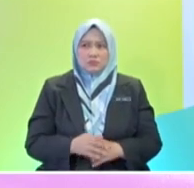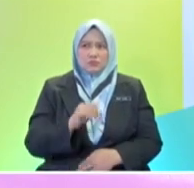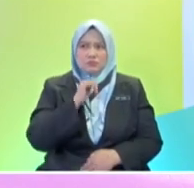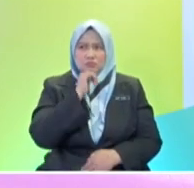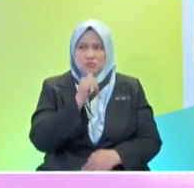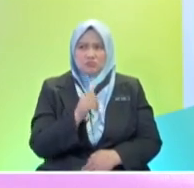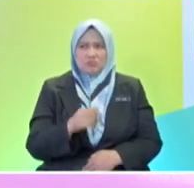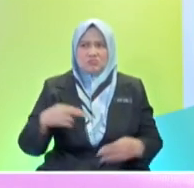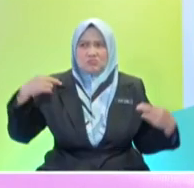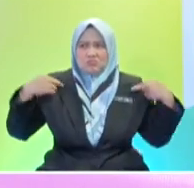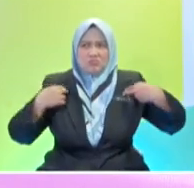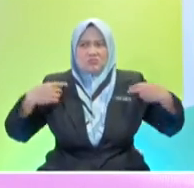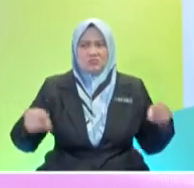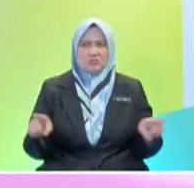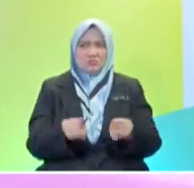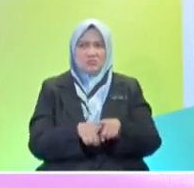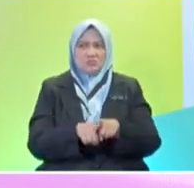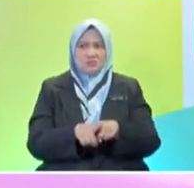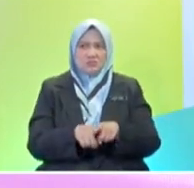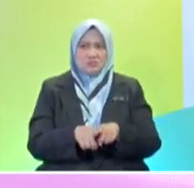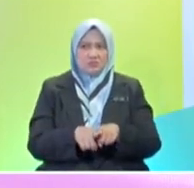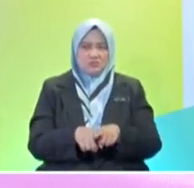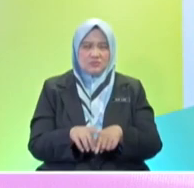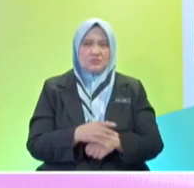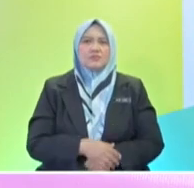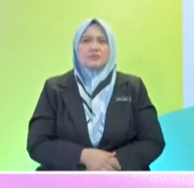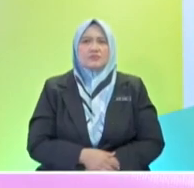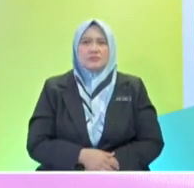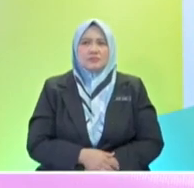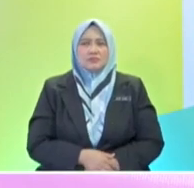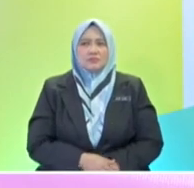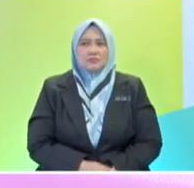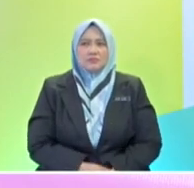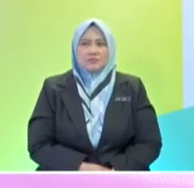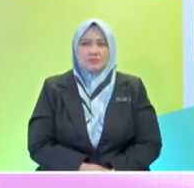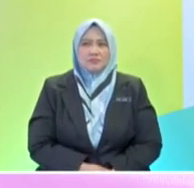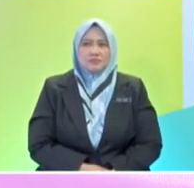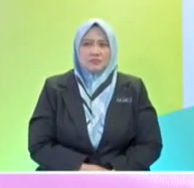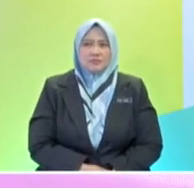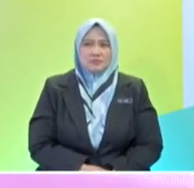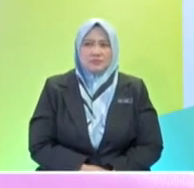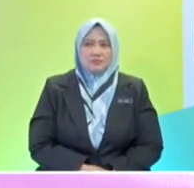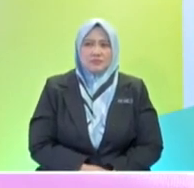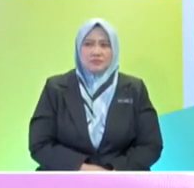yang sama. Yeah. Haiwan yang berbeza. Alamak. Kalau Mira jawab ini